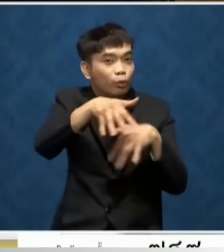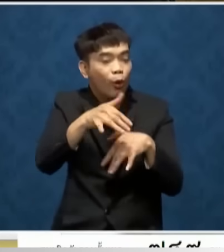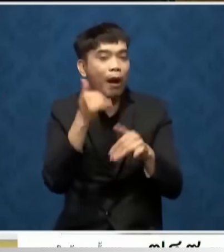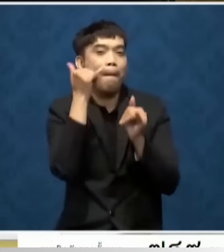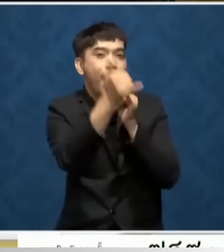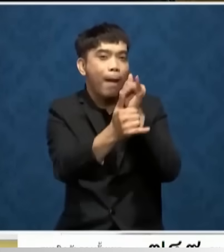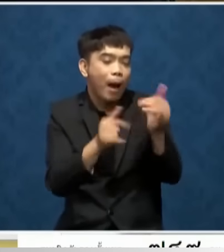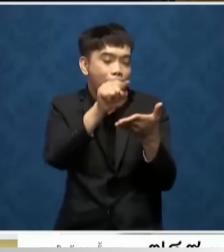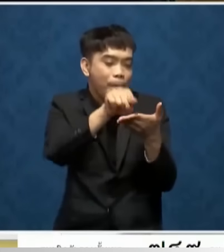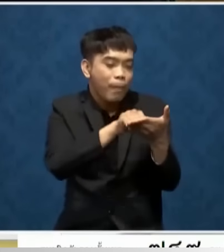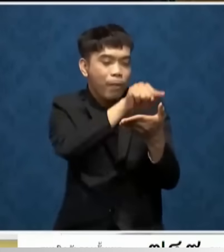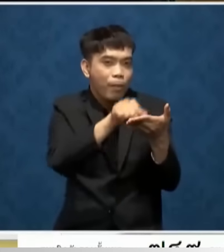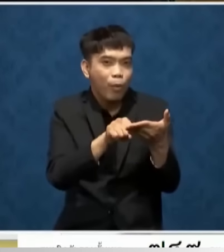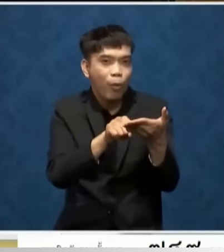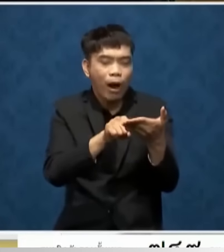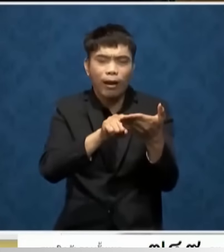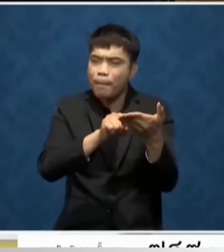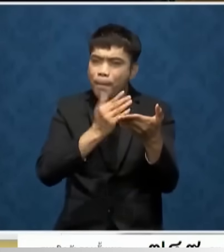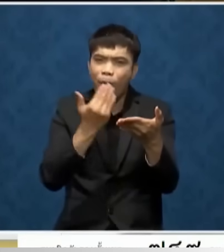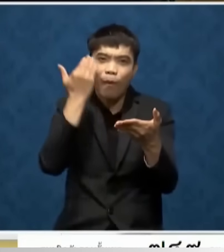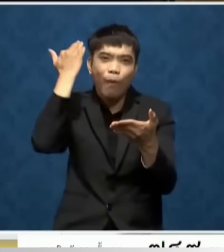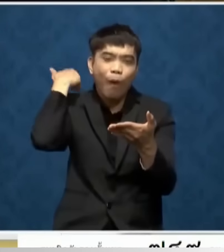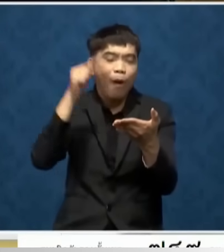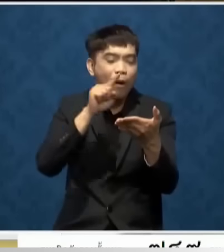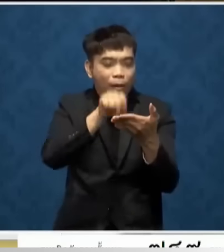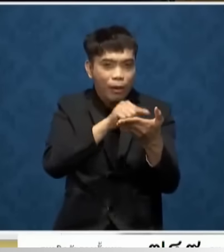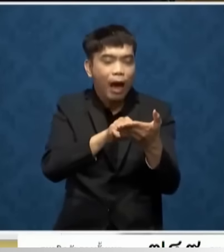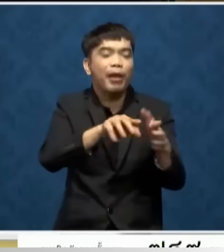ทธิ์ในการเลือกตั้งตั้งแต่มาโดยต